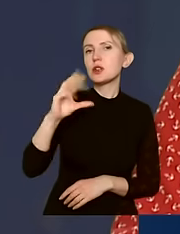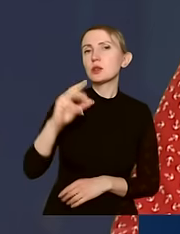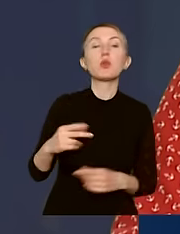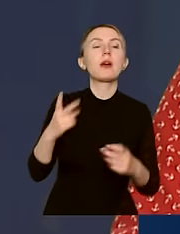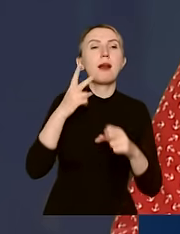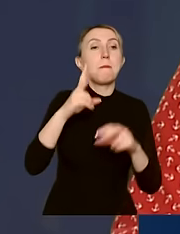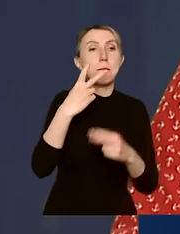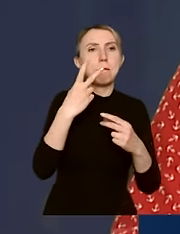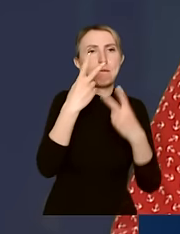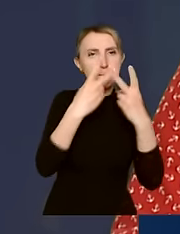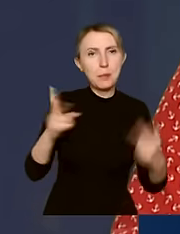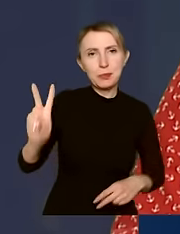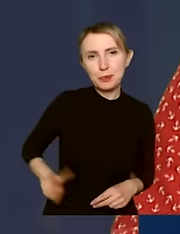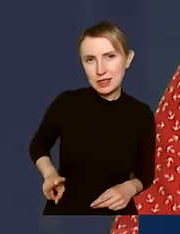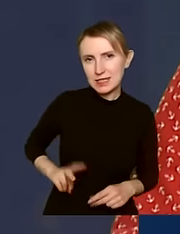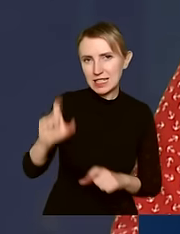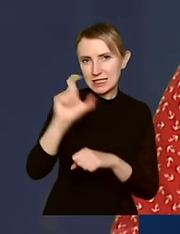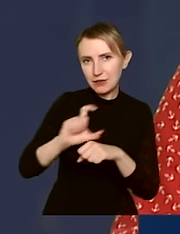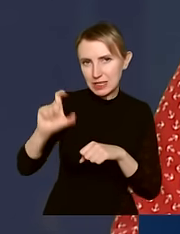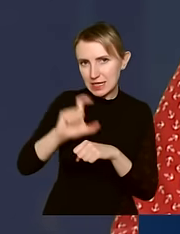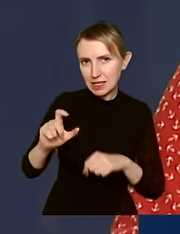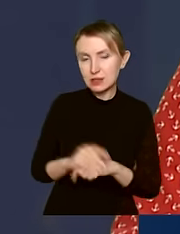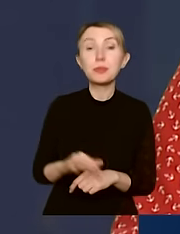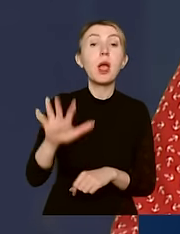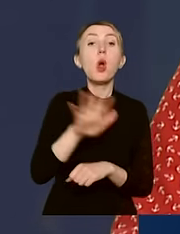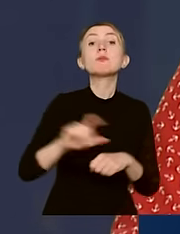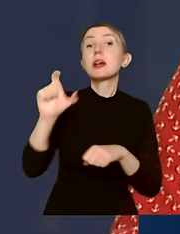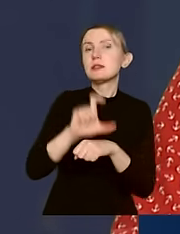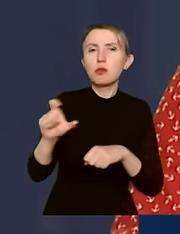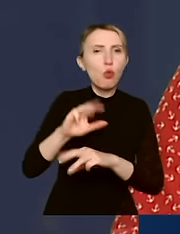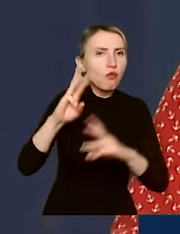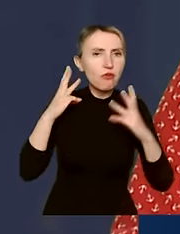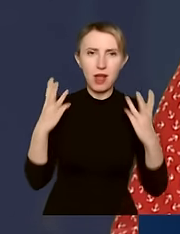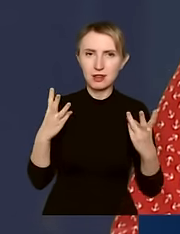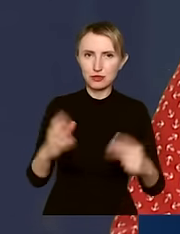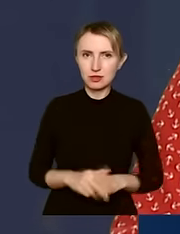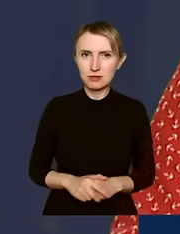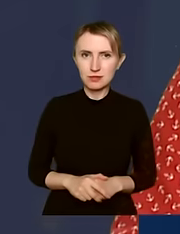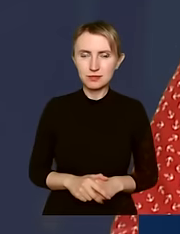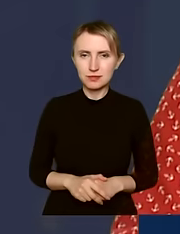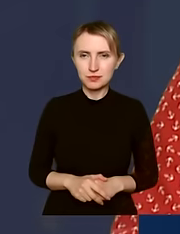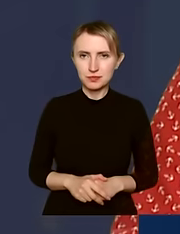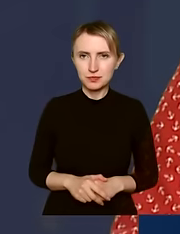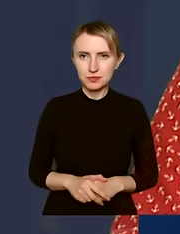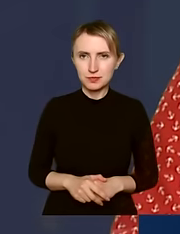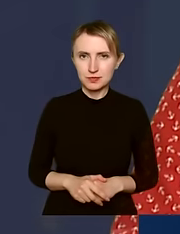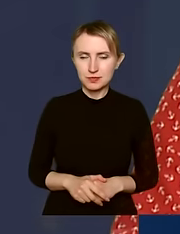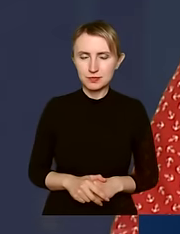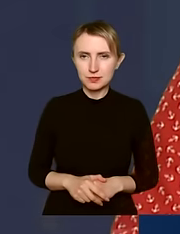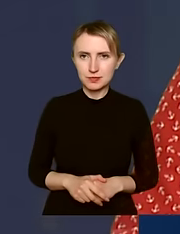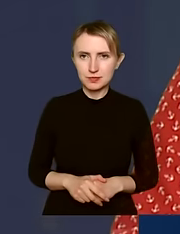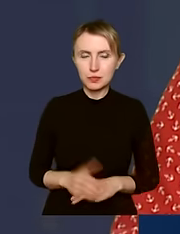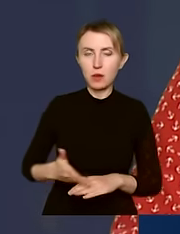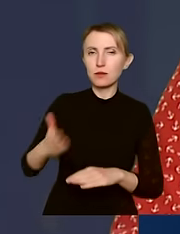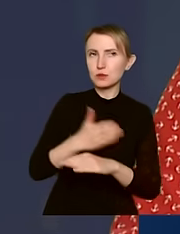Cyfryzacji. Co ciekawe, w ogóle w obszarze cyfryzacji, przecież tak istotnym, obszarze, w którym te dokonania poprzedniego